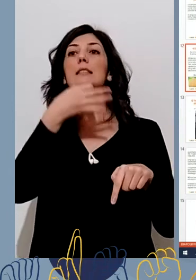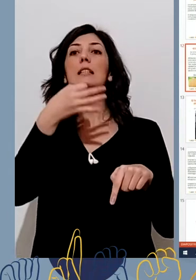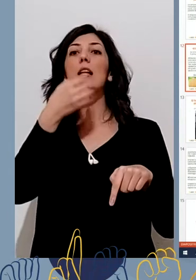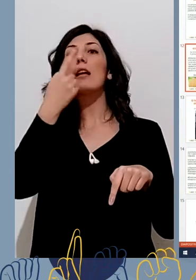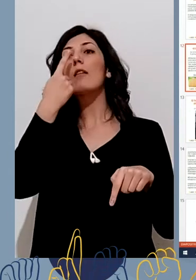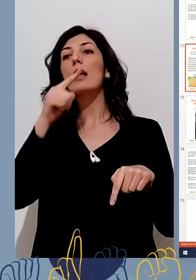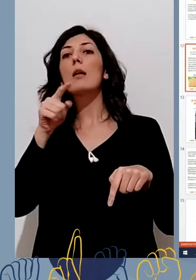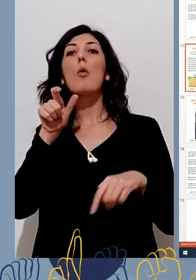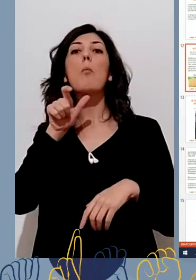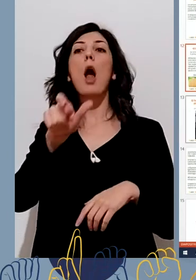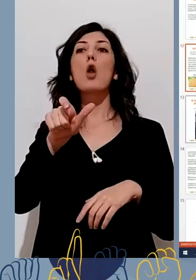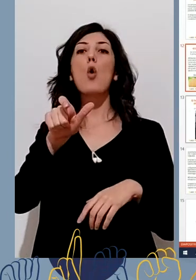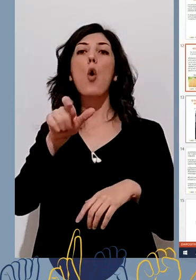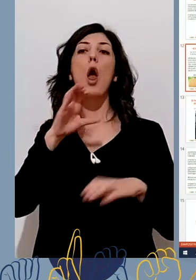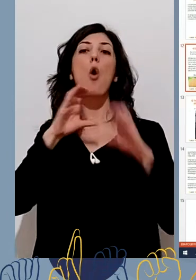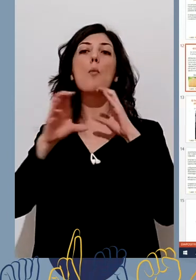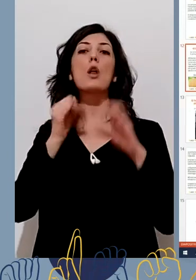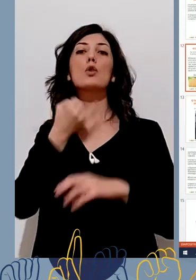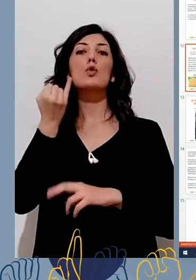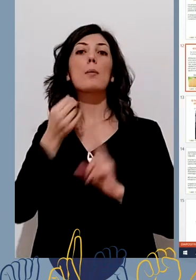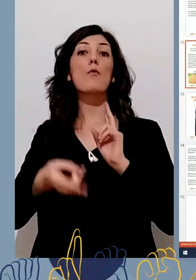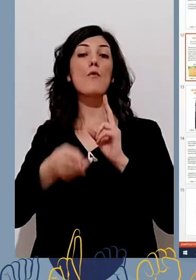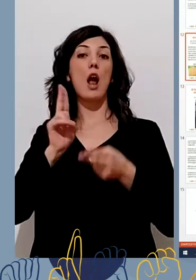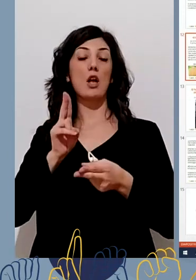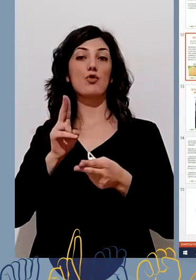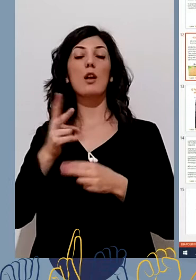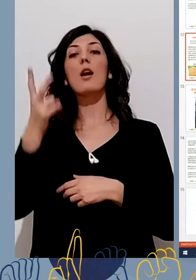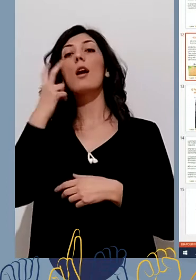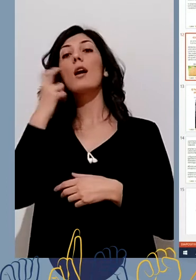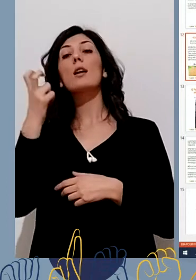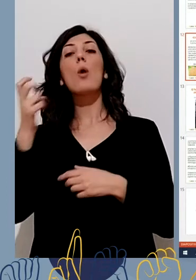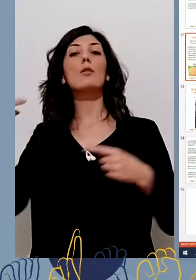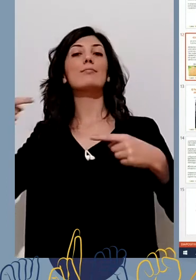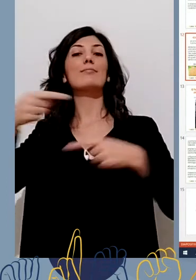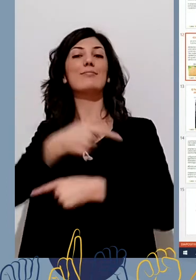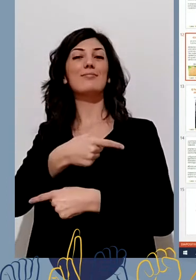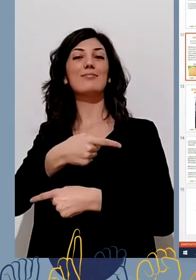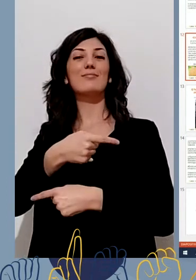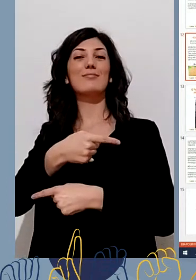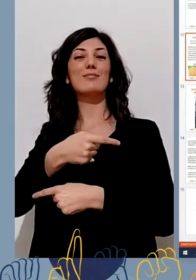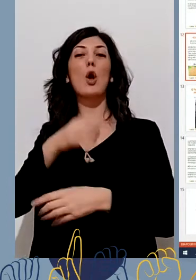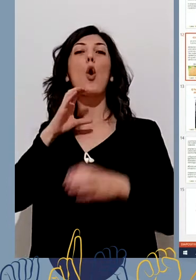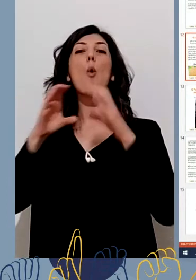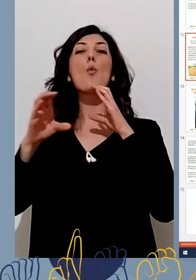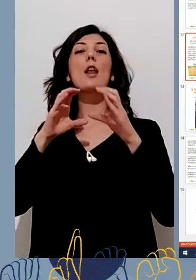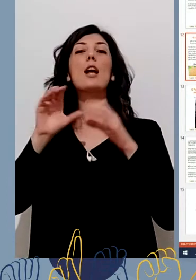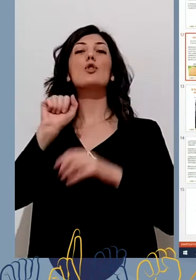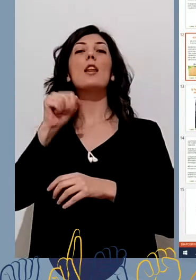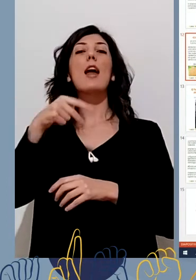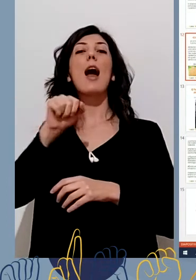nella comunicazione. Per ciò che riguarda invece la comunicazione analogica, come prima ho detto,